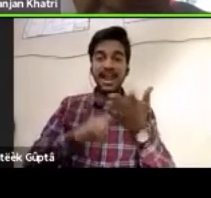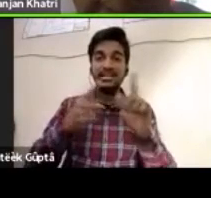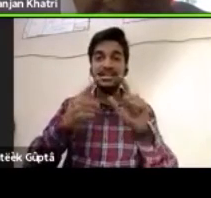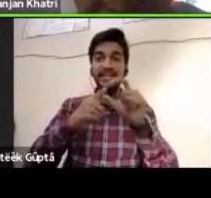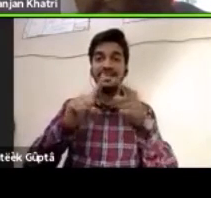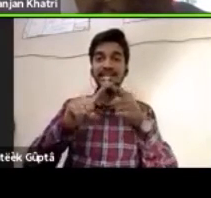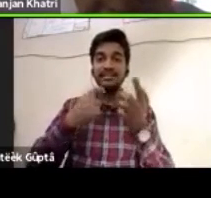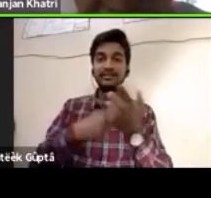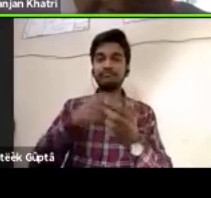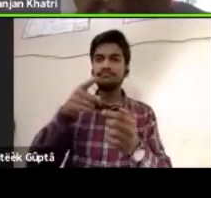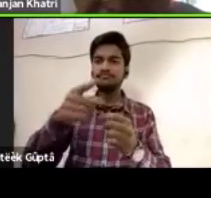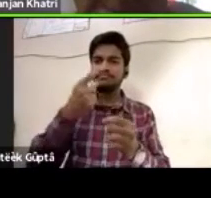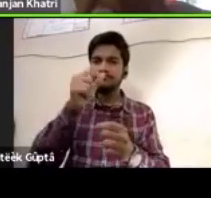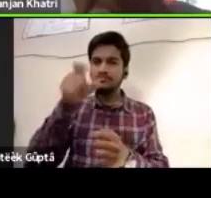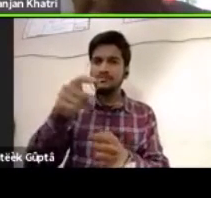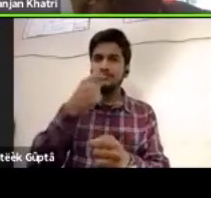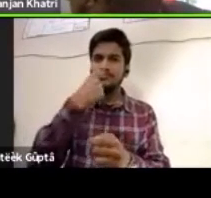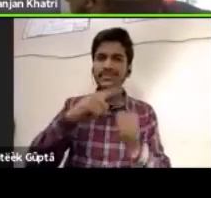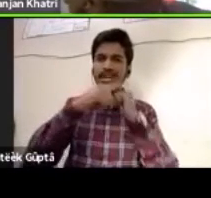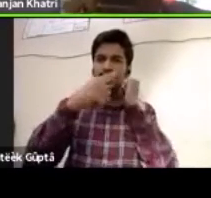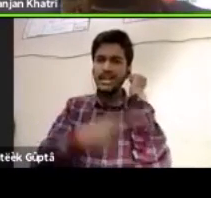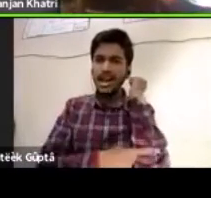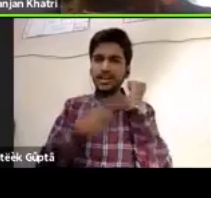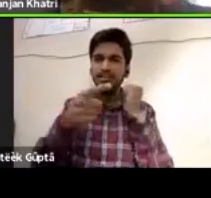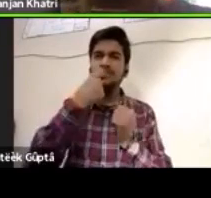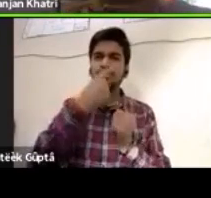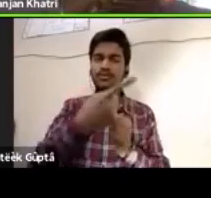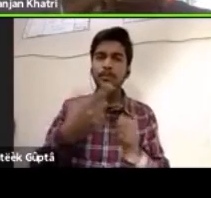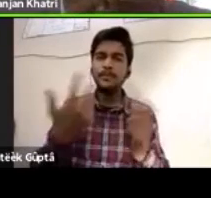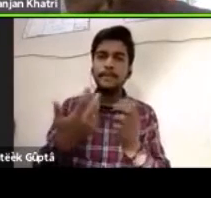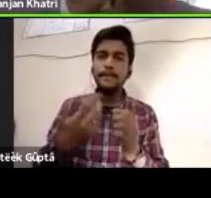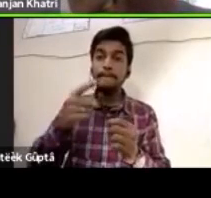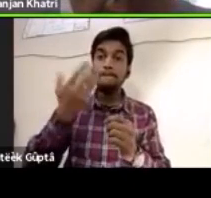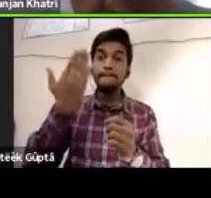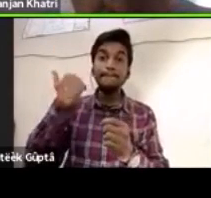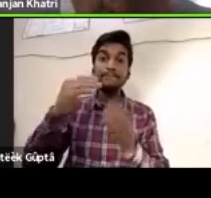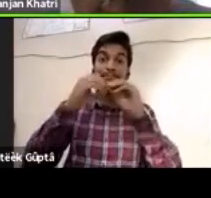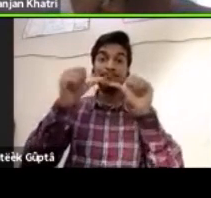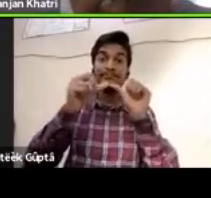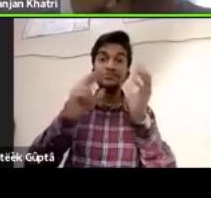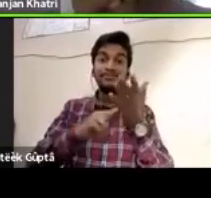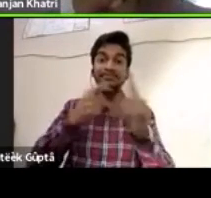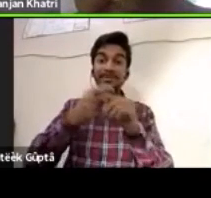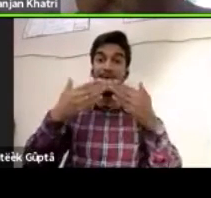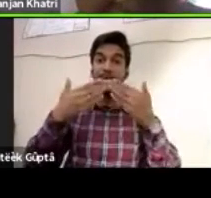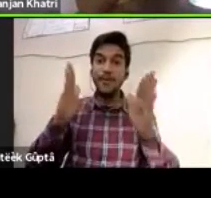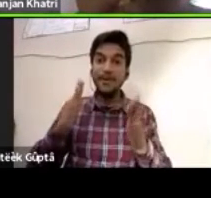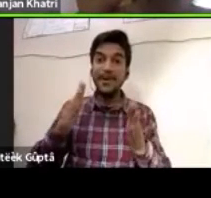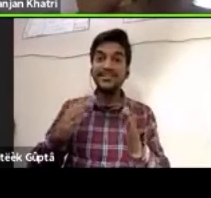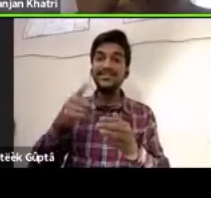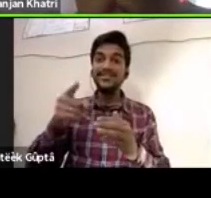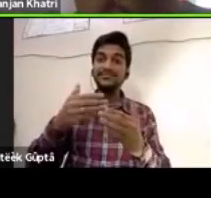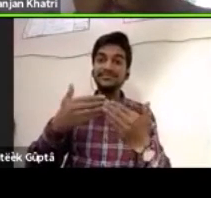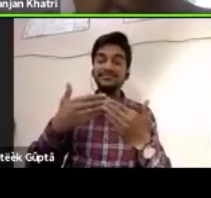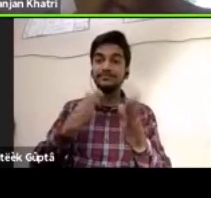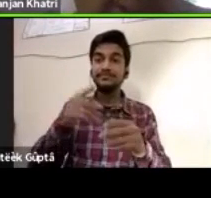बैंक ऑफ न्यूट्रिशन चालू की थी और हमने एक ग्रीन हाउस बनाया था, तो जो सैपलिंग्स की देखभाल